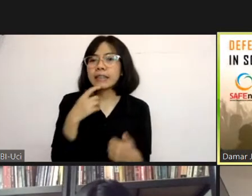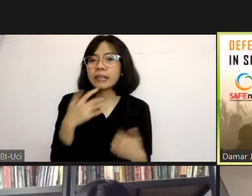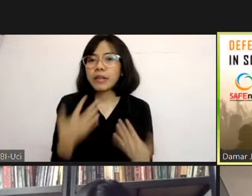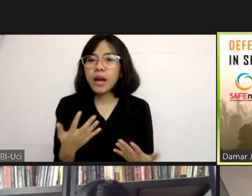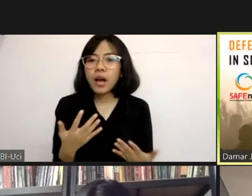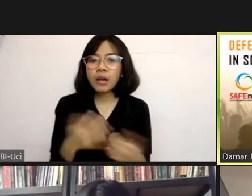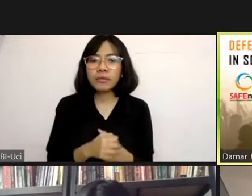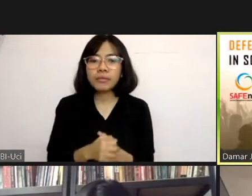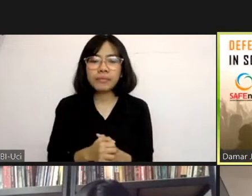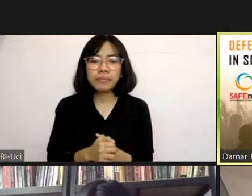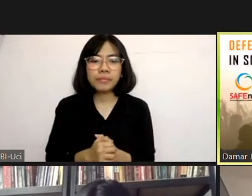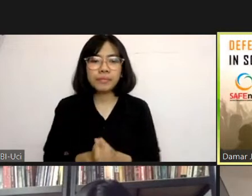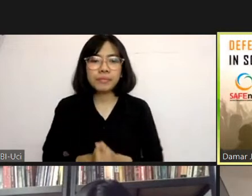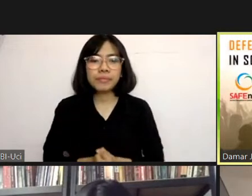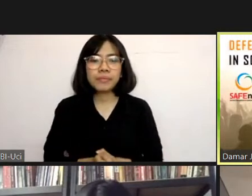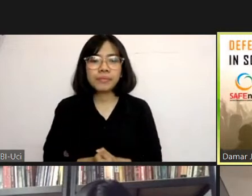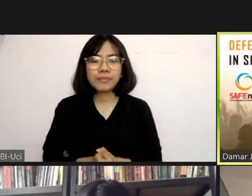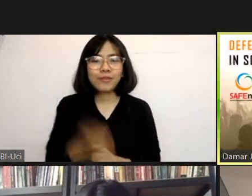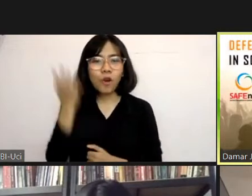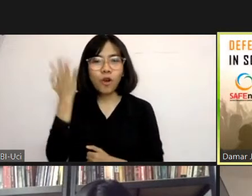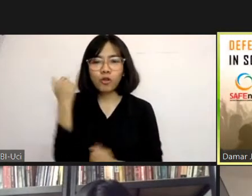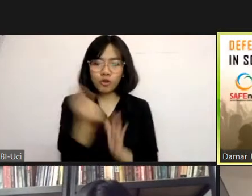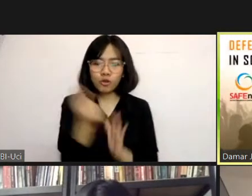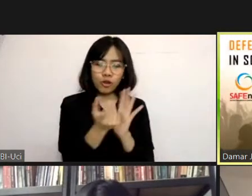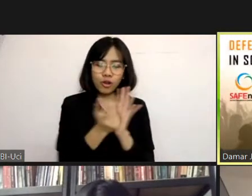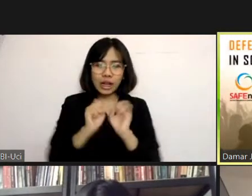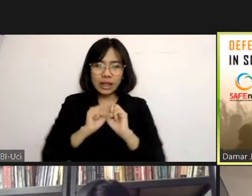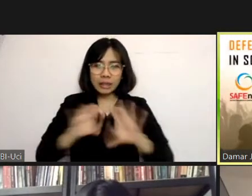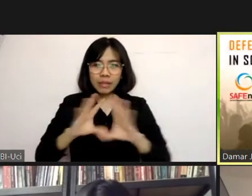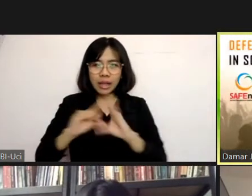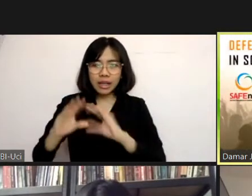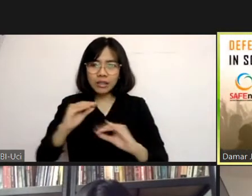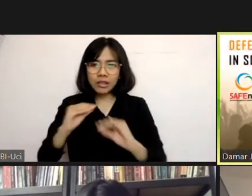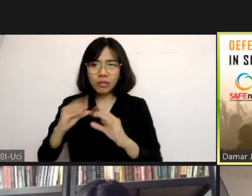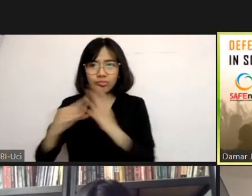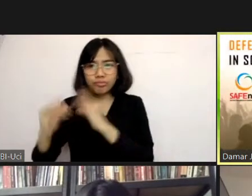proses legislasi Undang-Undang Cipta Kerja di ranah digital.